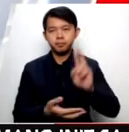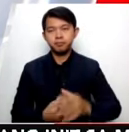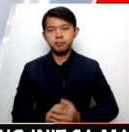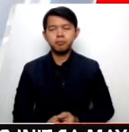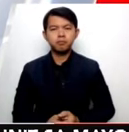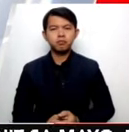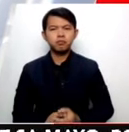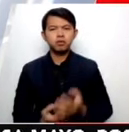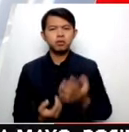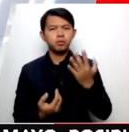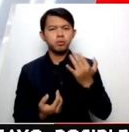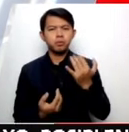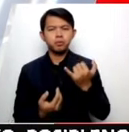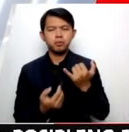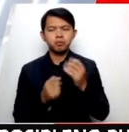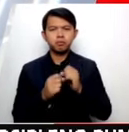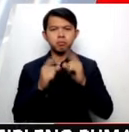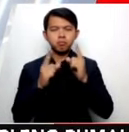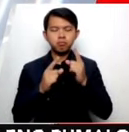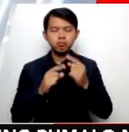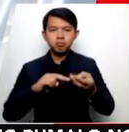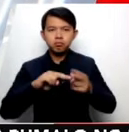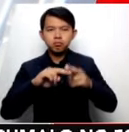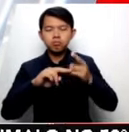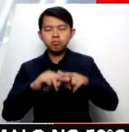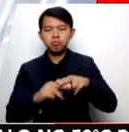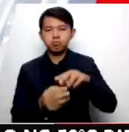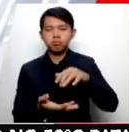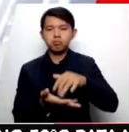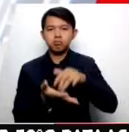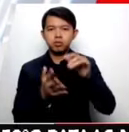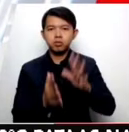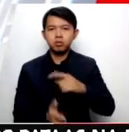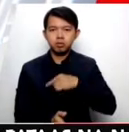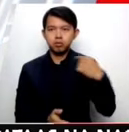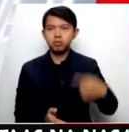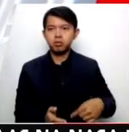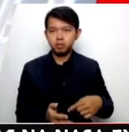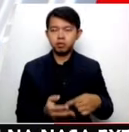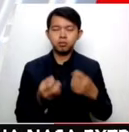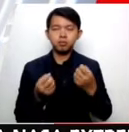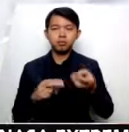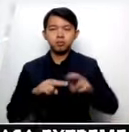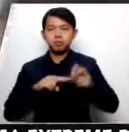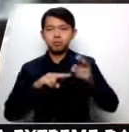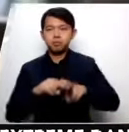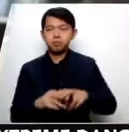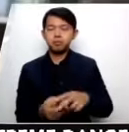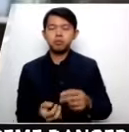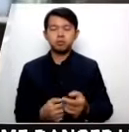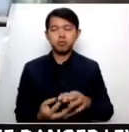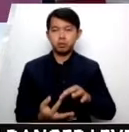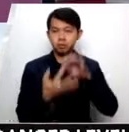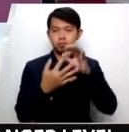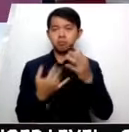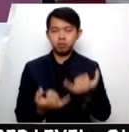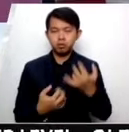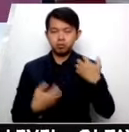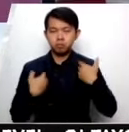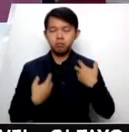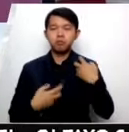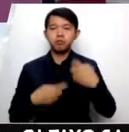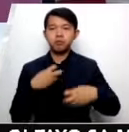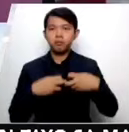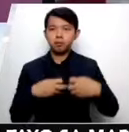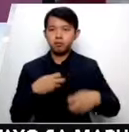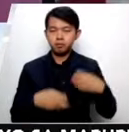influx nga po ng mga Chinese student dito considering na Meron pong isue tayo ngayon sa bansang china itinanggi ni Cagayan Governor